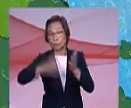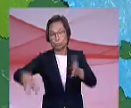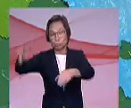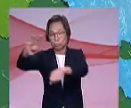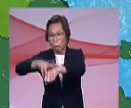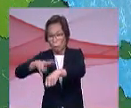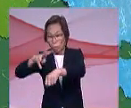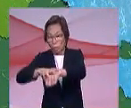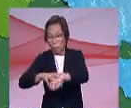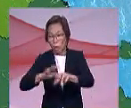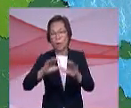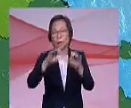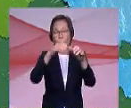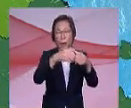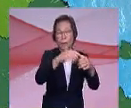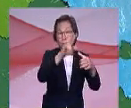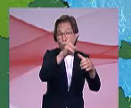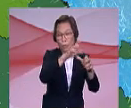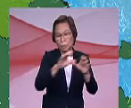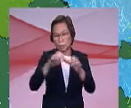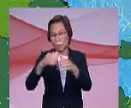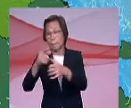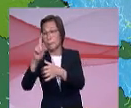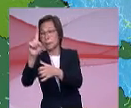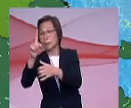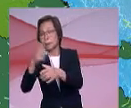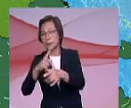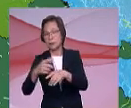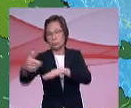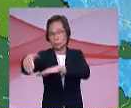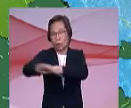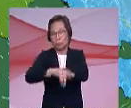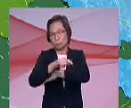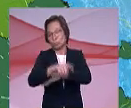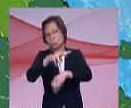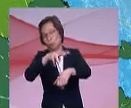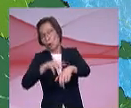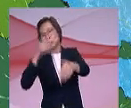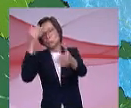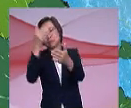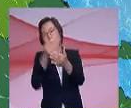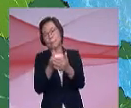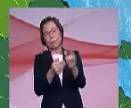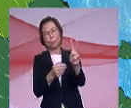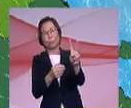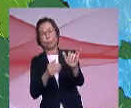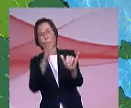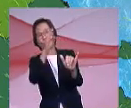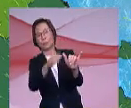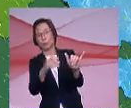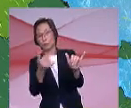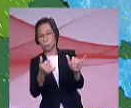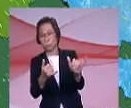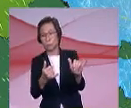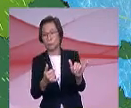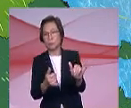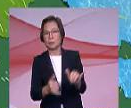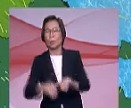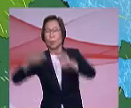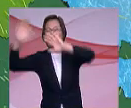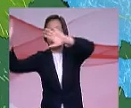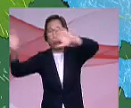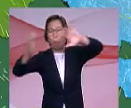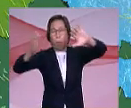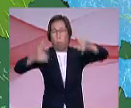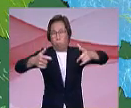bagi kategori kedua dan juga kategori pertama di kawasan perairan berkenaan sehingga 26 Jun dan keadaan angin kencang ini adalah sangat